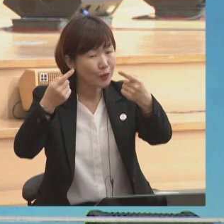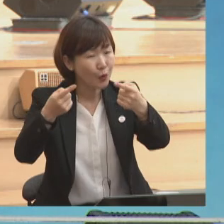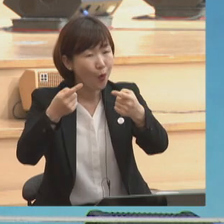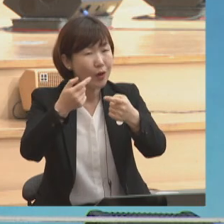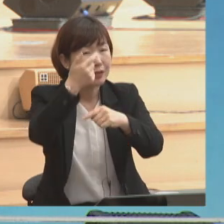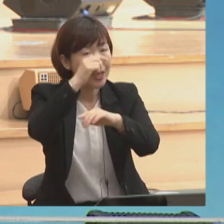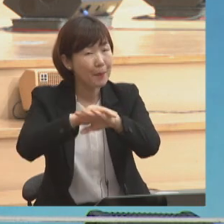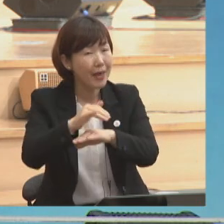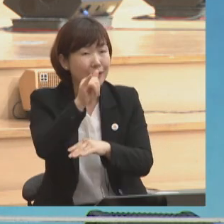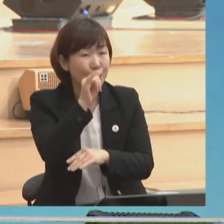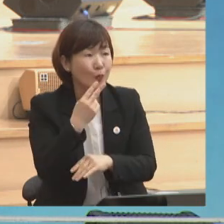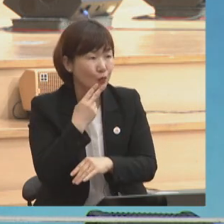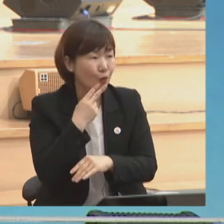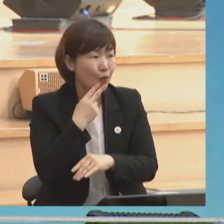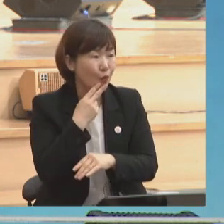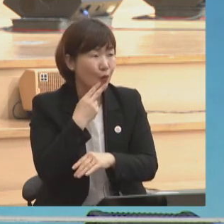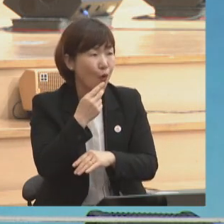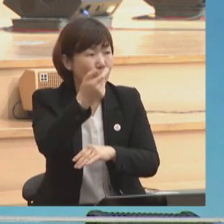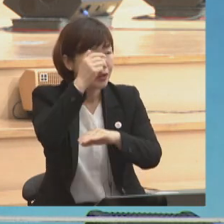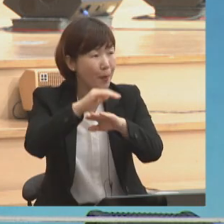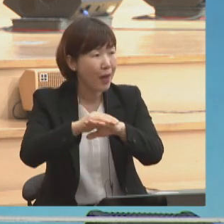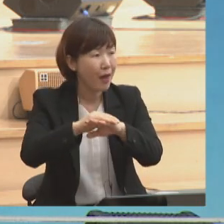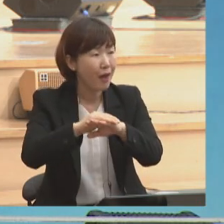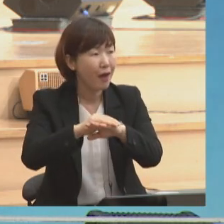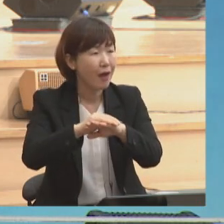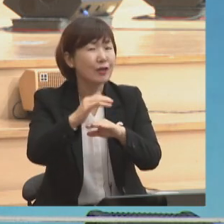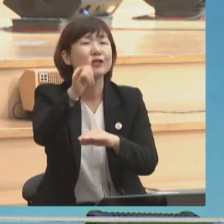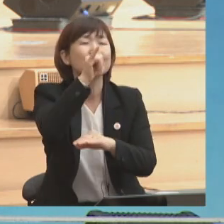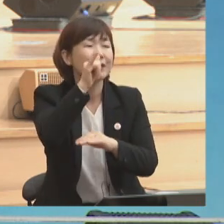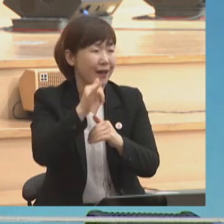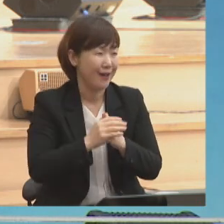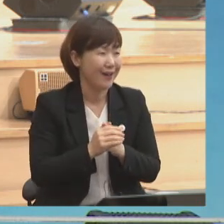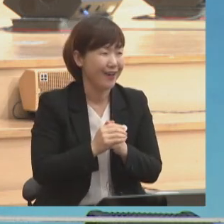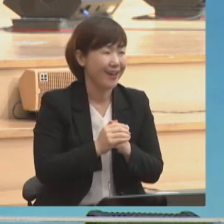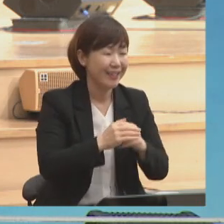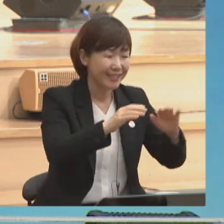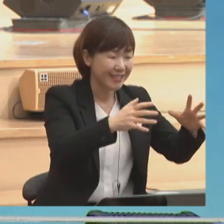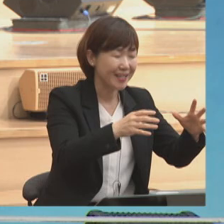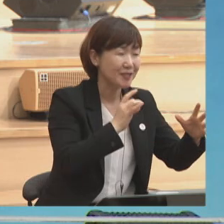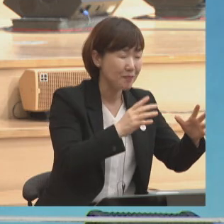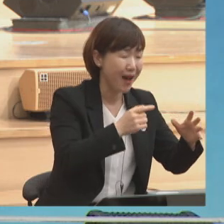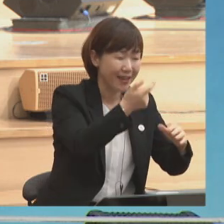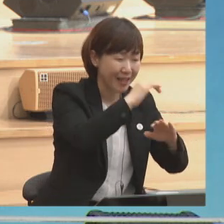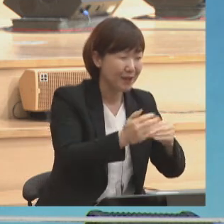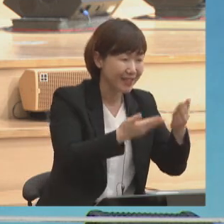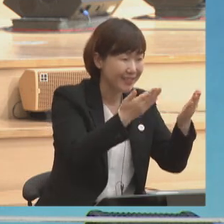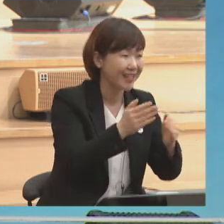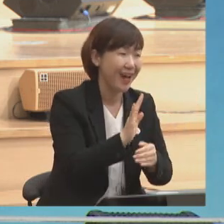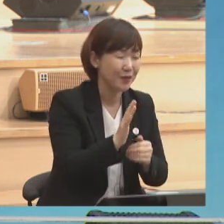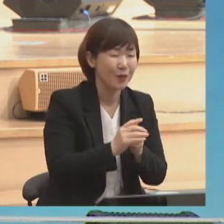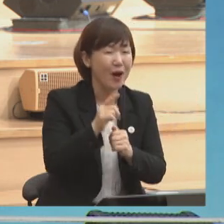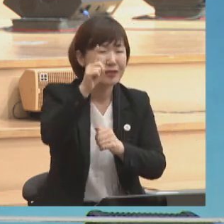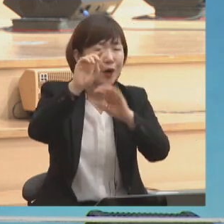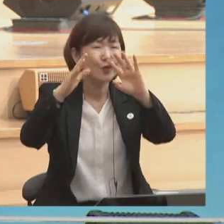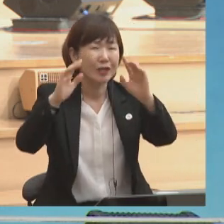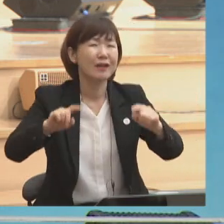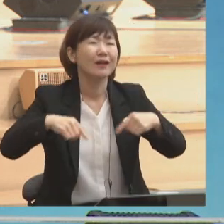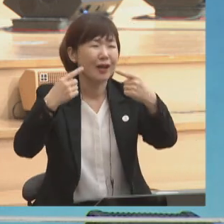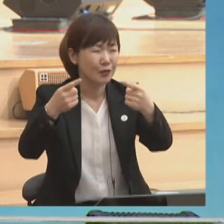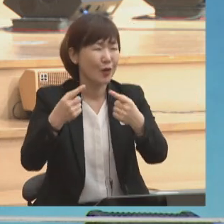것입니다. 여러분의 표정이 아주 지루한 표정이십니다. 영원히 하나님을 예배할